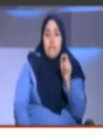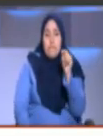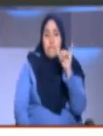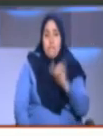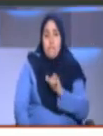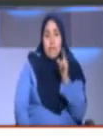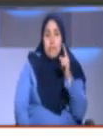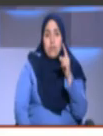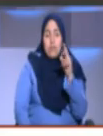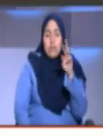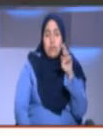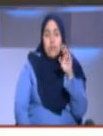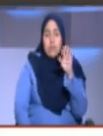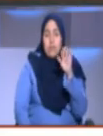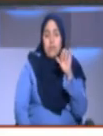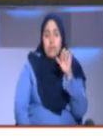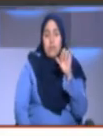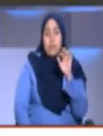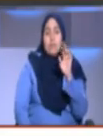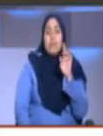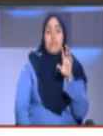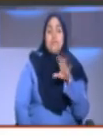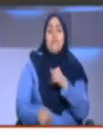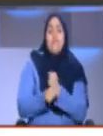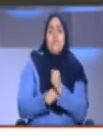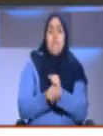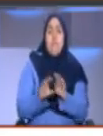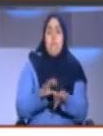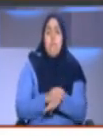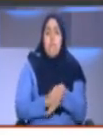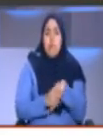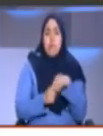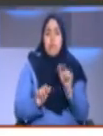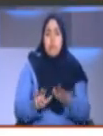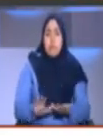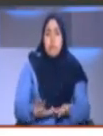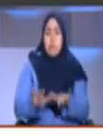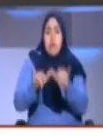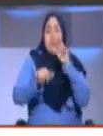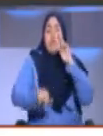من مشروع تنموي الحقيقه لم تشهده ارض سيناء